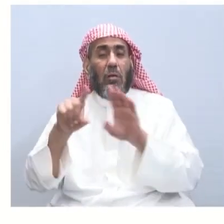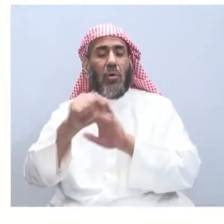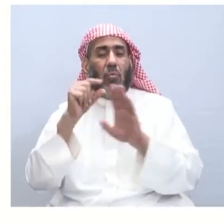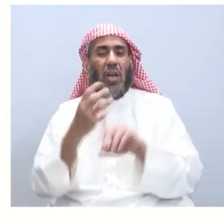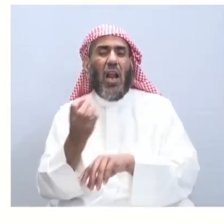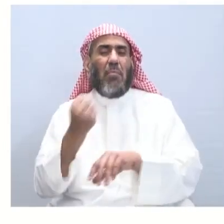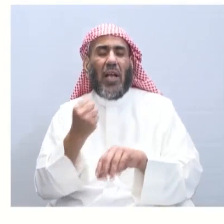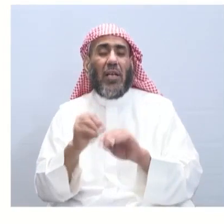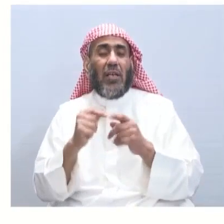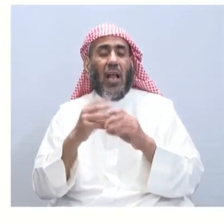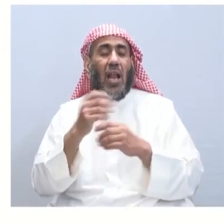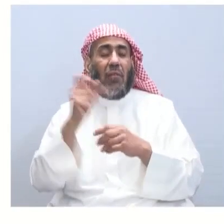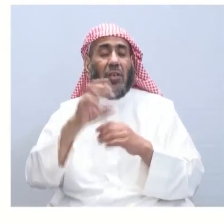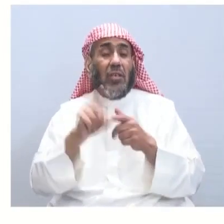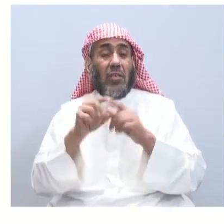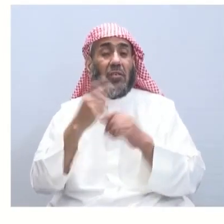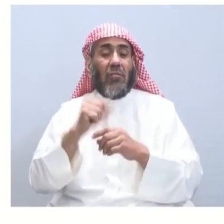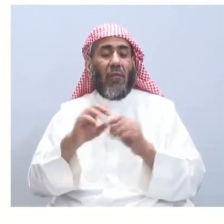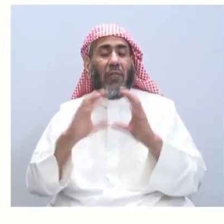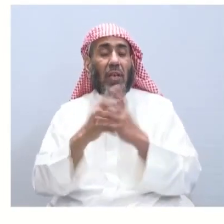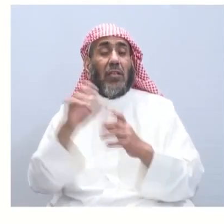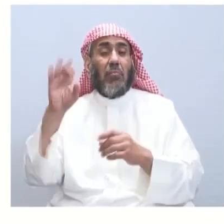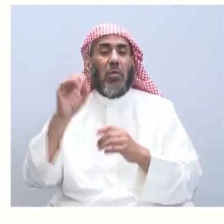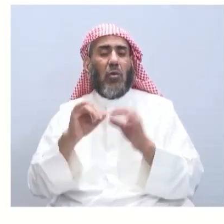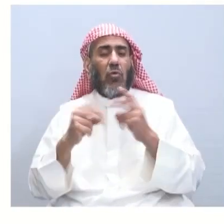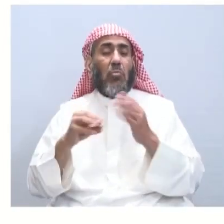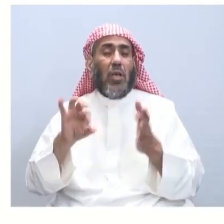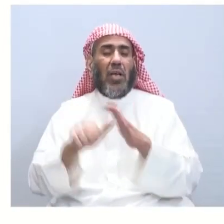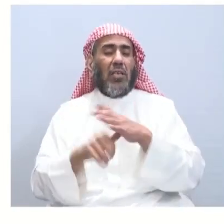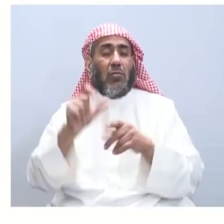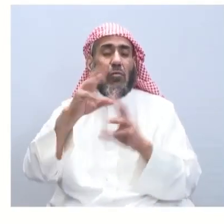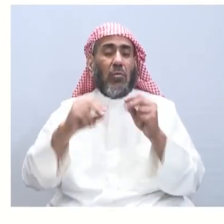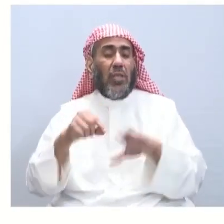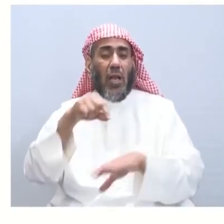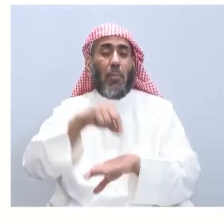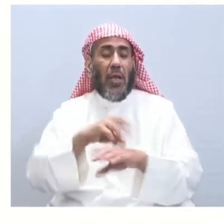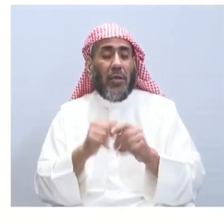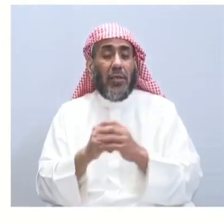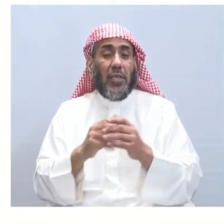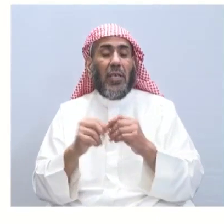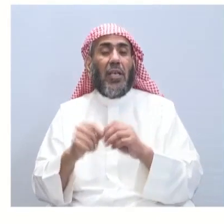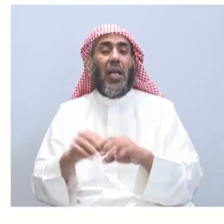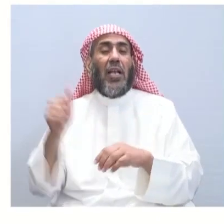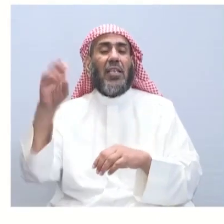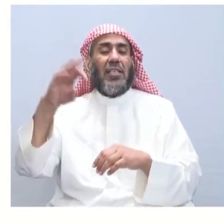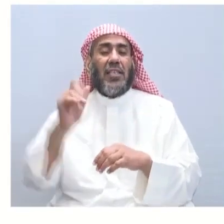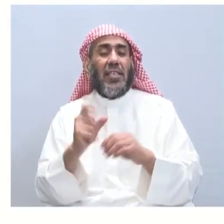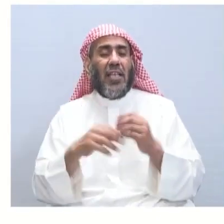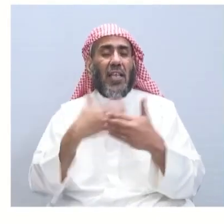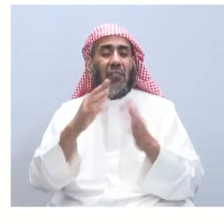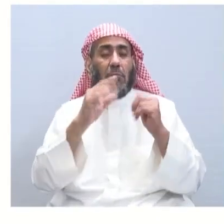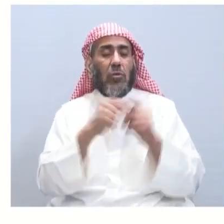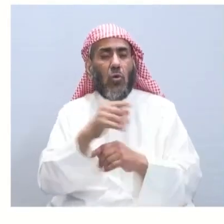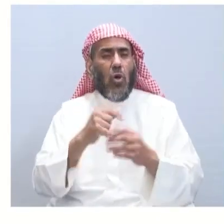البخيل الف شقيقه سليم نقاش فرقه في بيروت ثم انتقل بها الى 1293 الى اسكندريه هذه بدايات وقيل طبعا